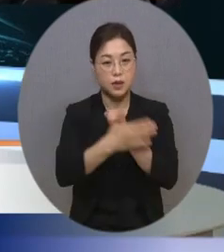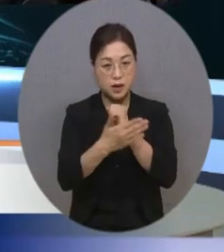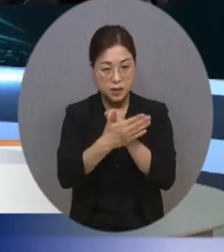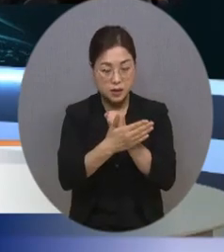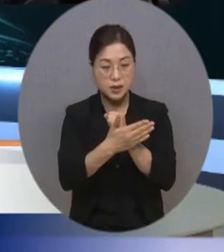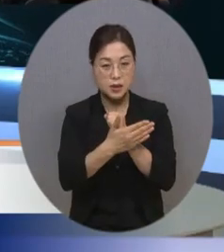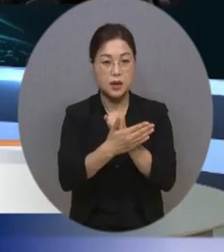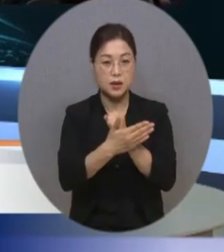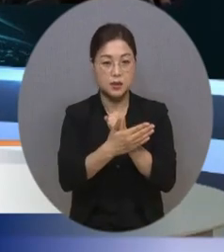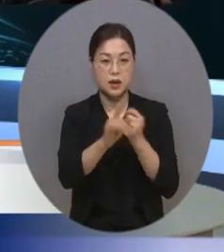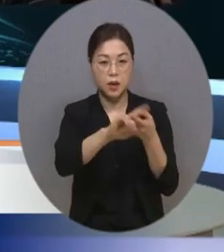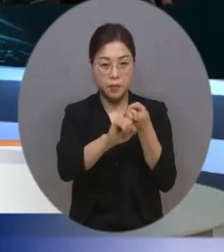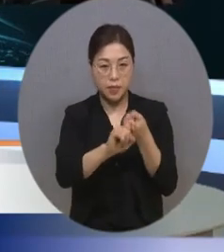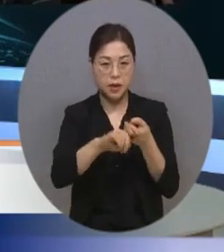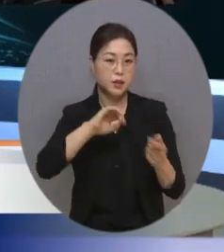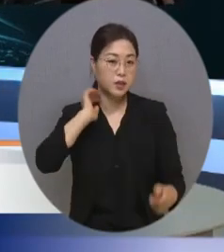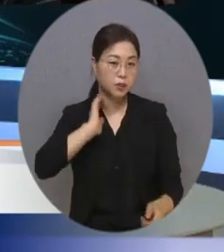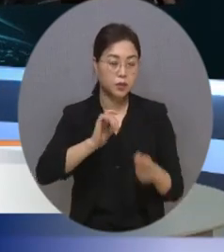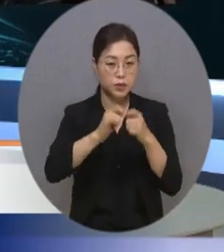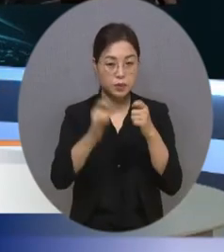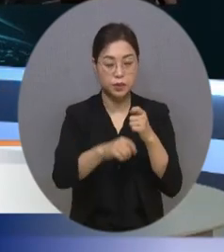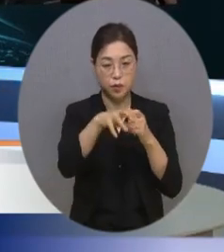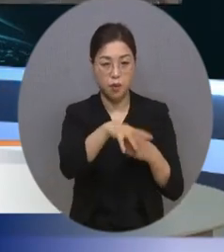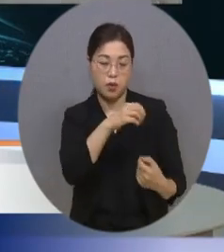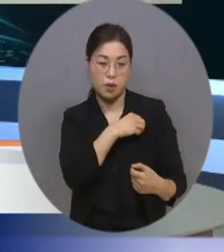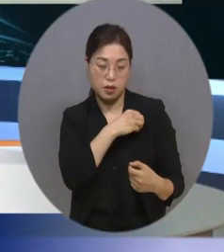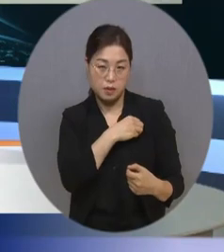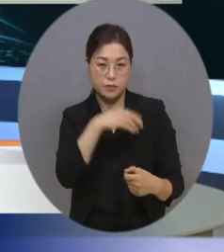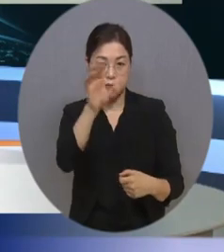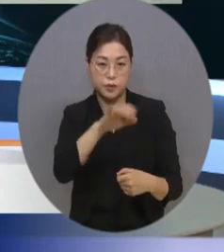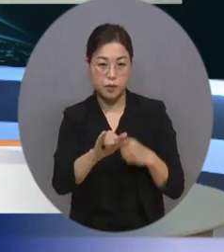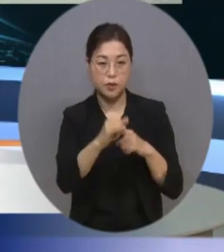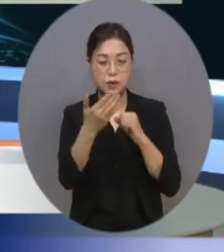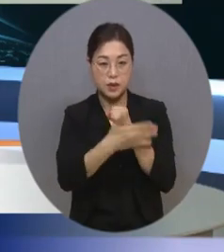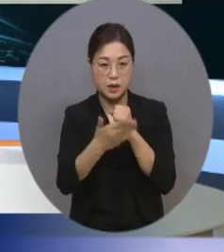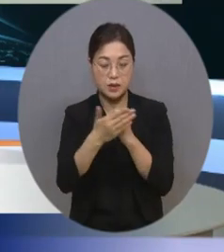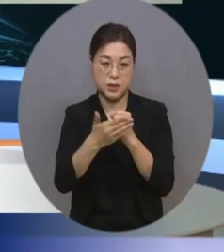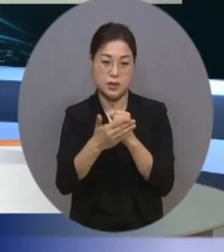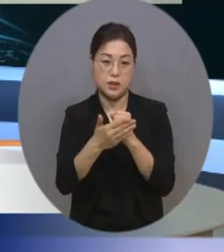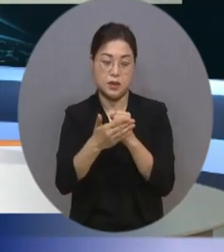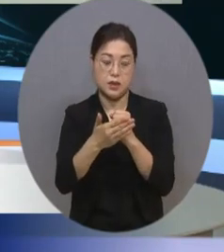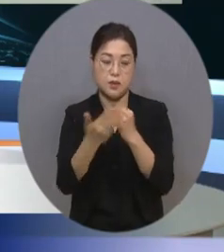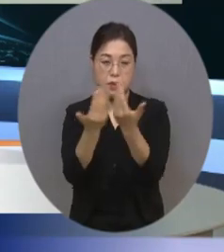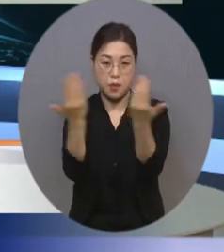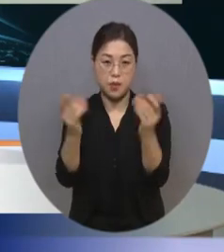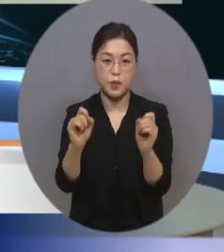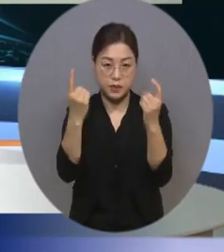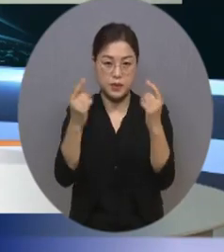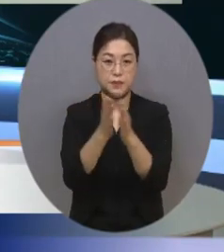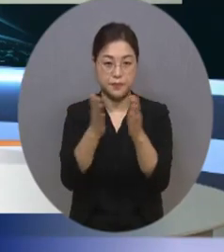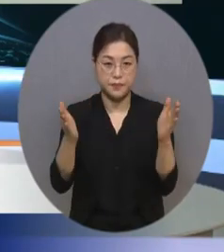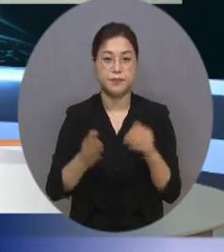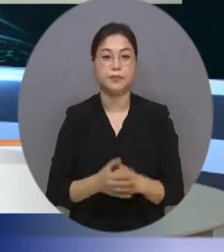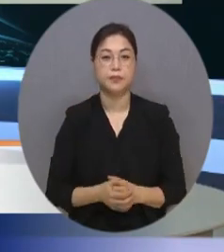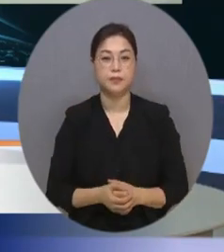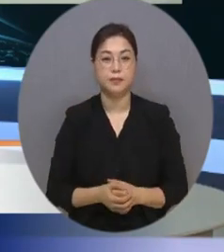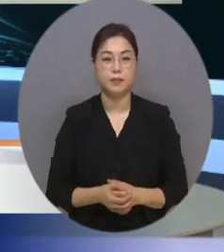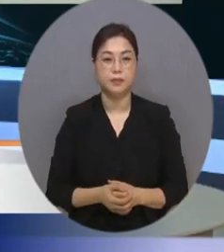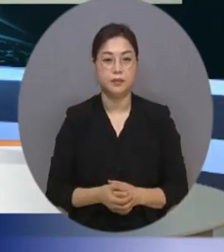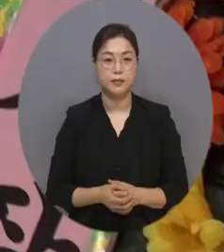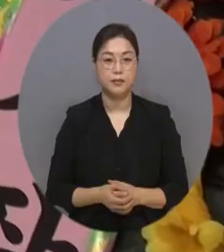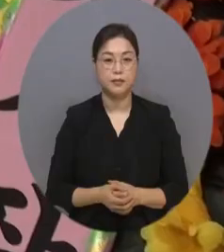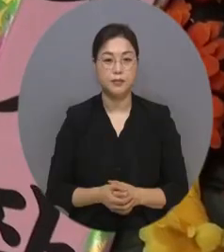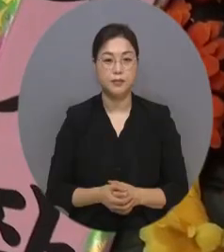한국사진작가협회 의정부 지부가 회원전과 전국사진공모전을 동시에 개최했습니다. 정우선 기자가 보도합니다.